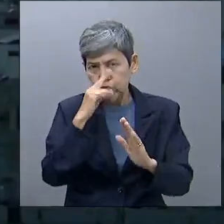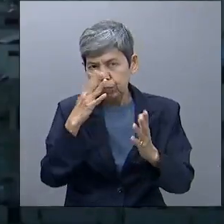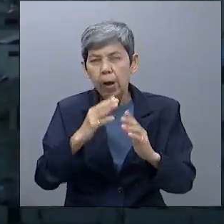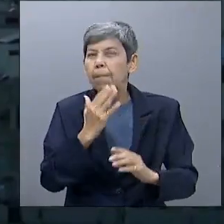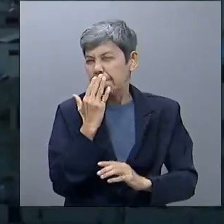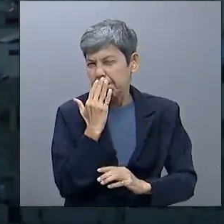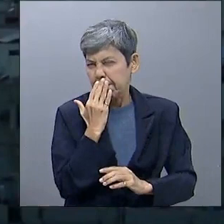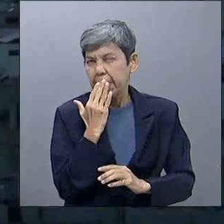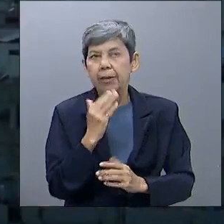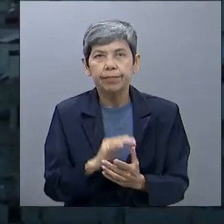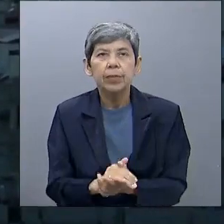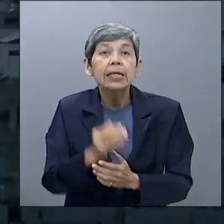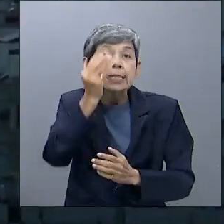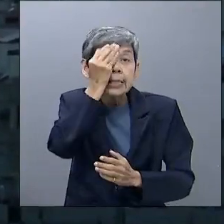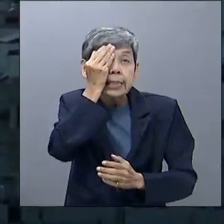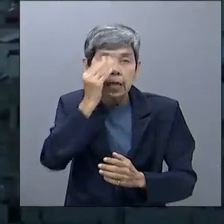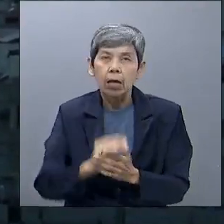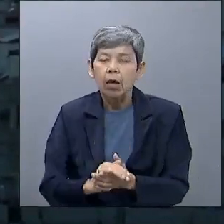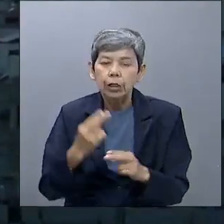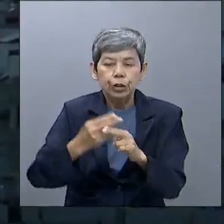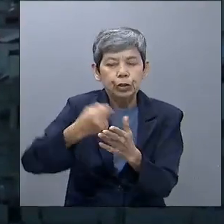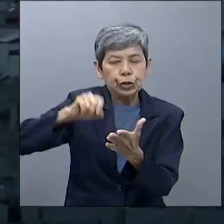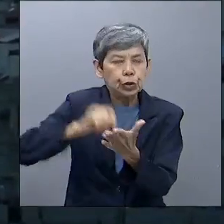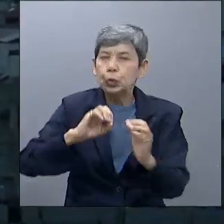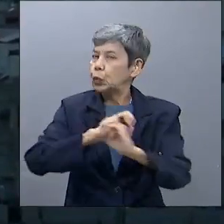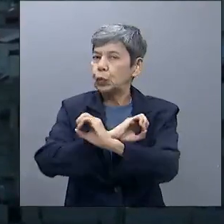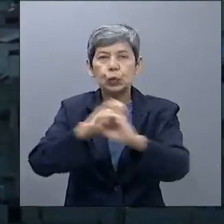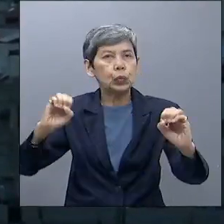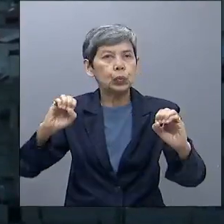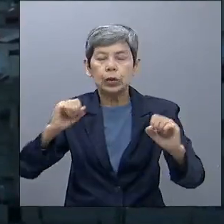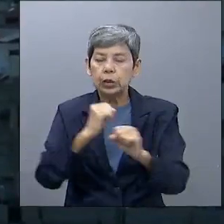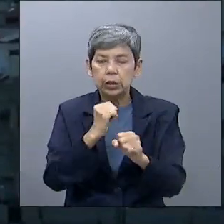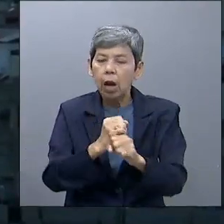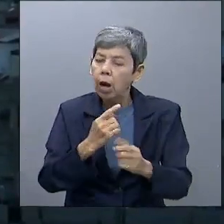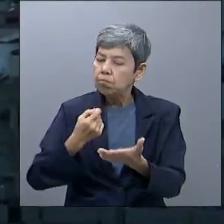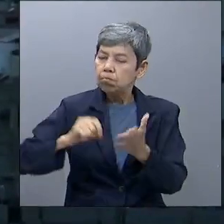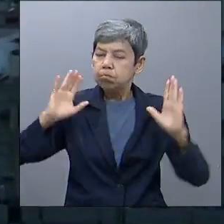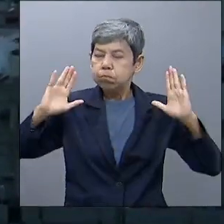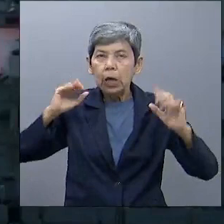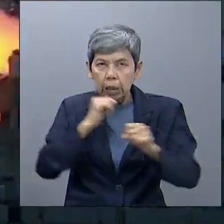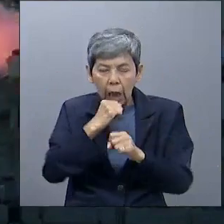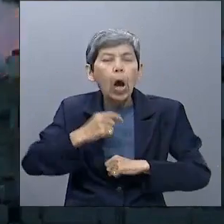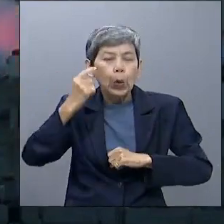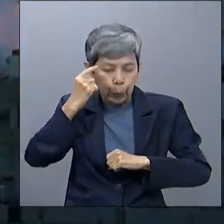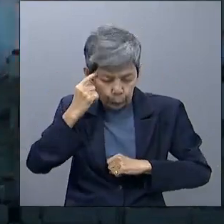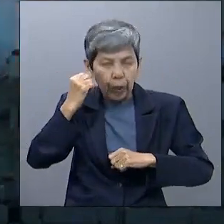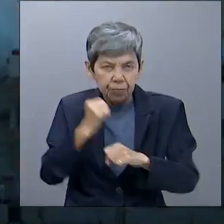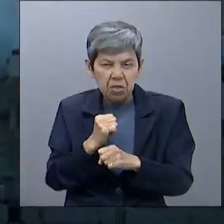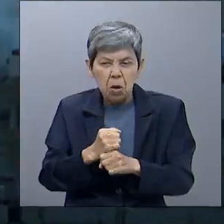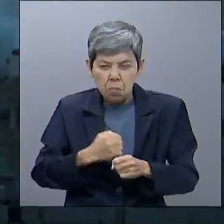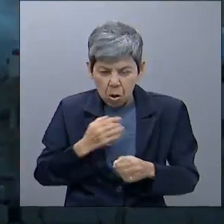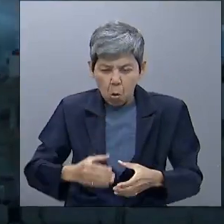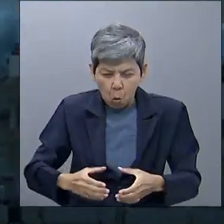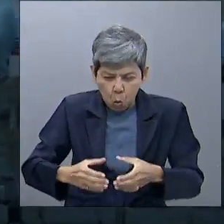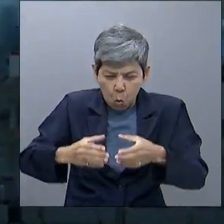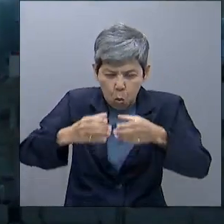ค่ะอิสราเอลเนี่ยไม่เคยลงนามในสนธิสัญญาไม่แพร่ขยายอาวุธนิวเคลียร์นะคะแม้ว่าจะเป็นที่ทราบกันดีว่าเขามีอาวุธนิวเคลียร์ใน